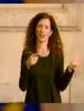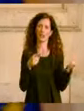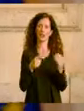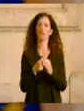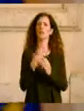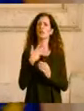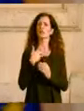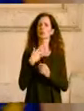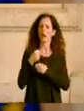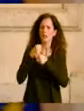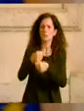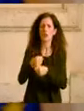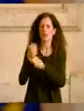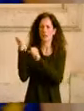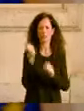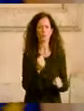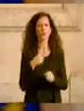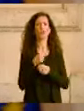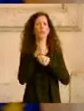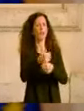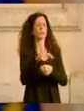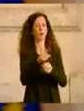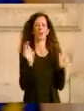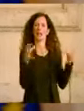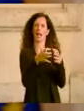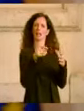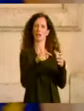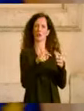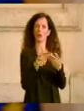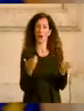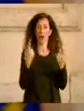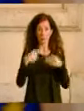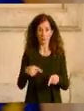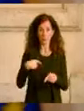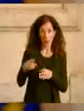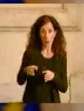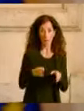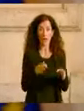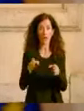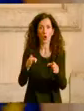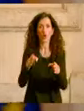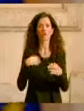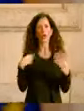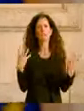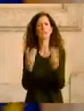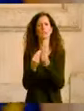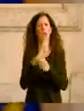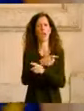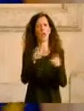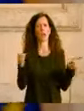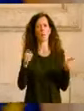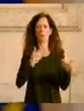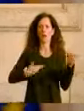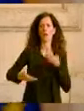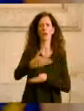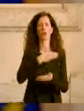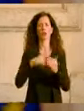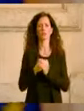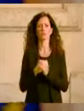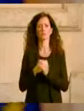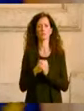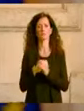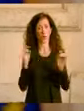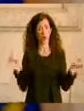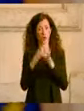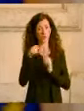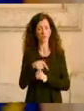degli esponenti delle associazioni di categoria. Noi questo percorso che stiamo facendo lo stiamo facendo insieme a loro. Io voglio ringraziare